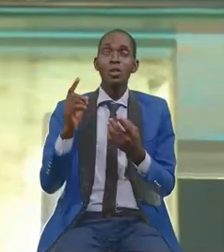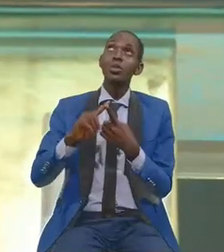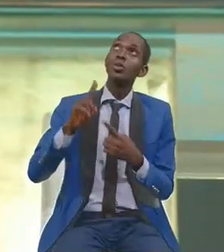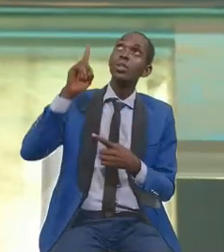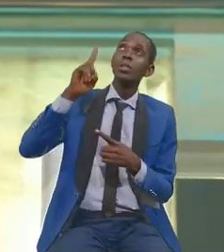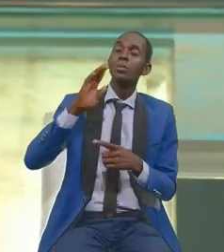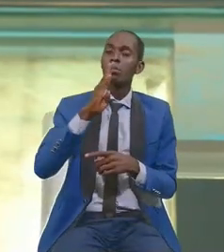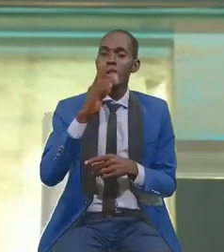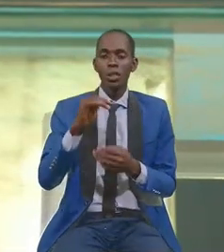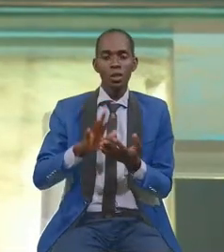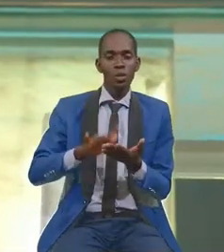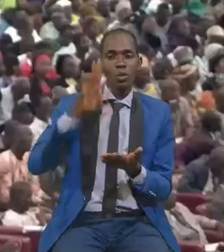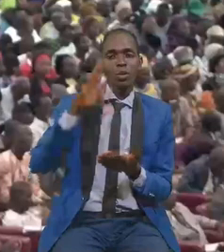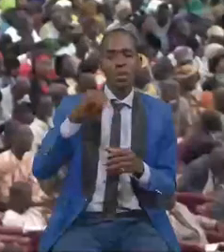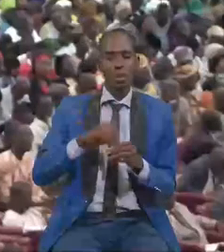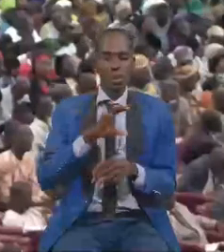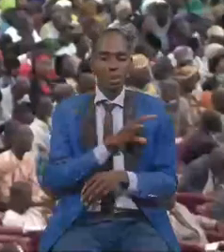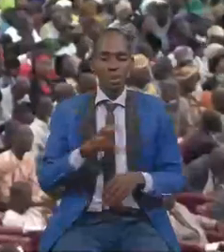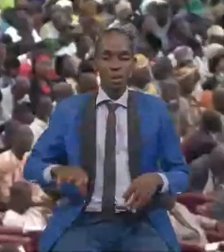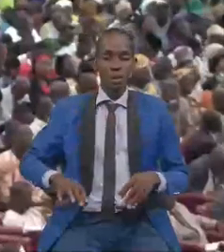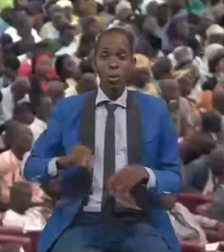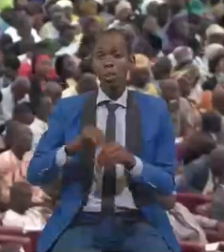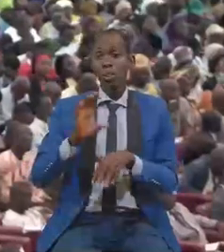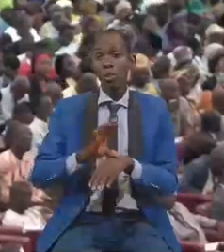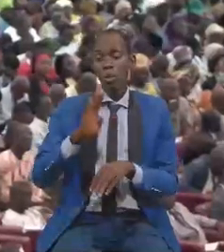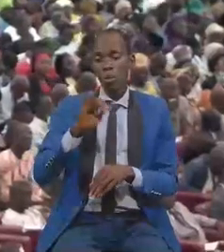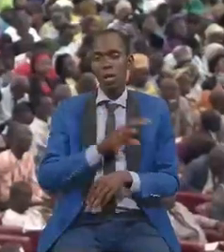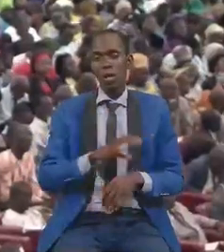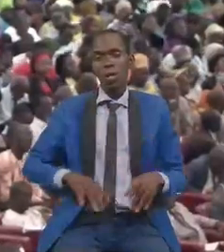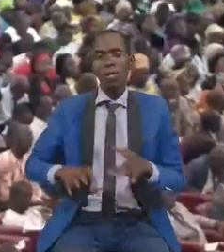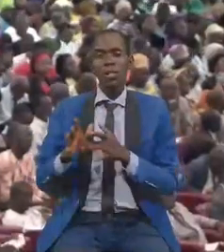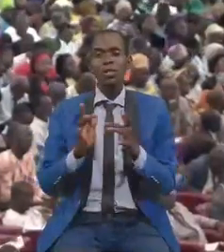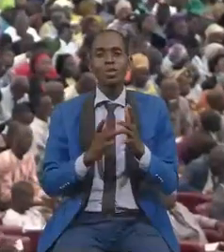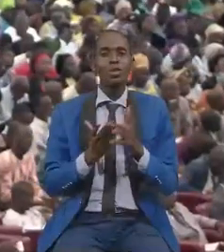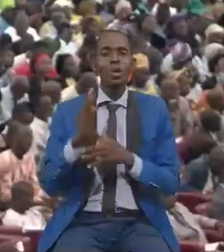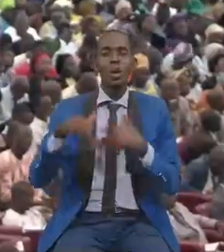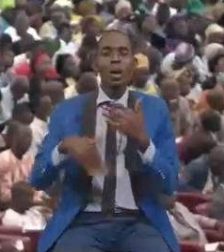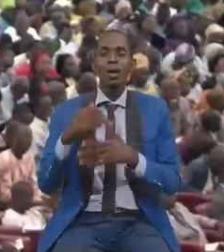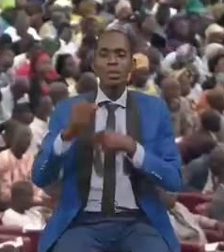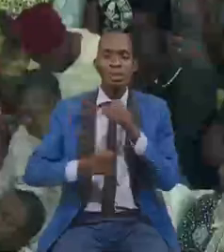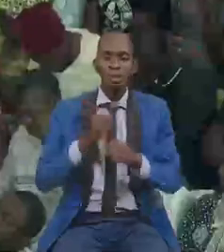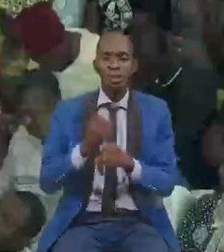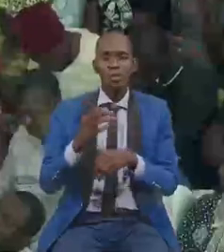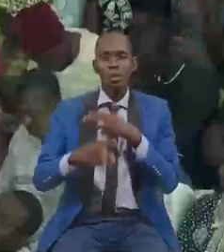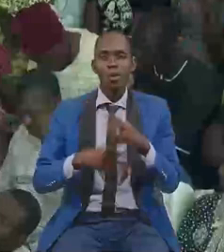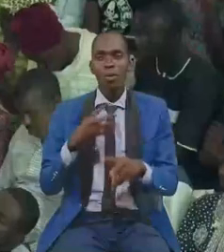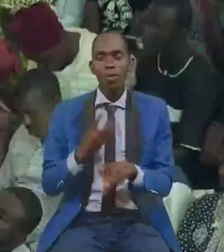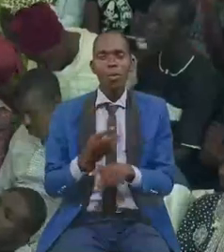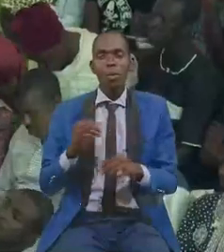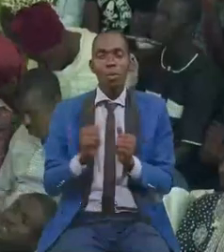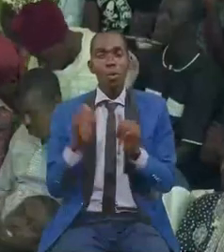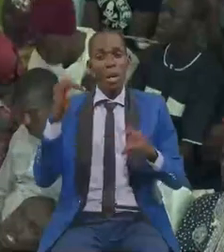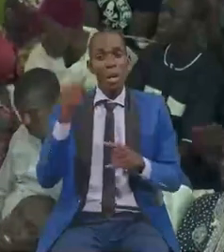gloire dans l'Église et en Jésus-Christ, dans toutes les générations, au siècle des siècles. Et l'Église entière